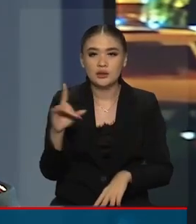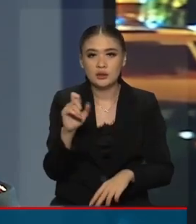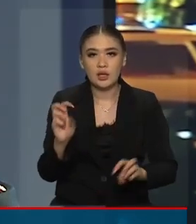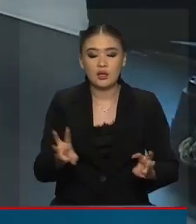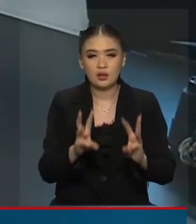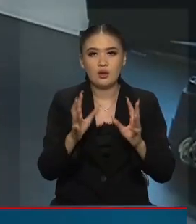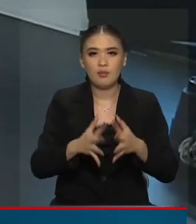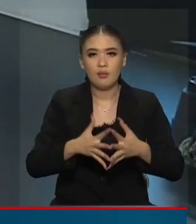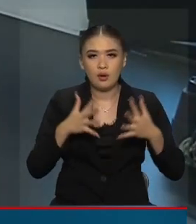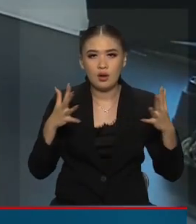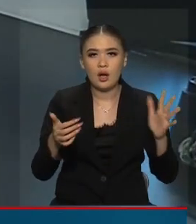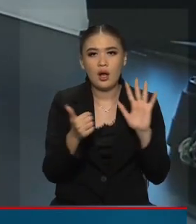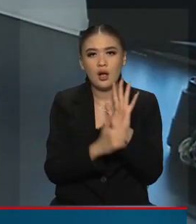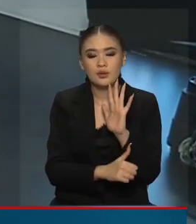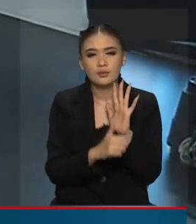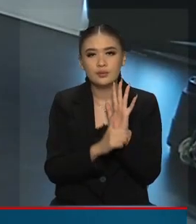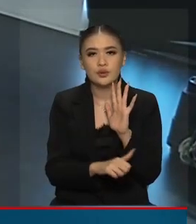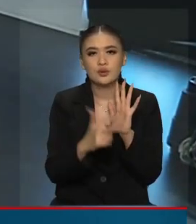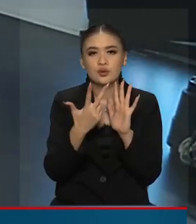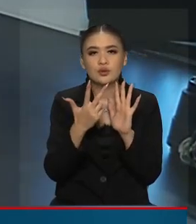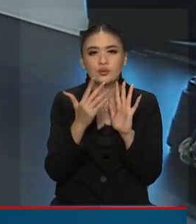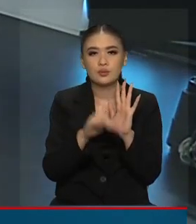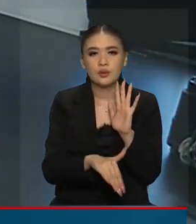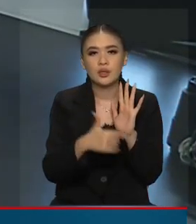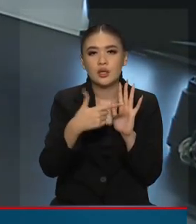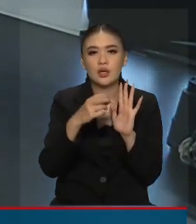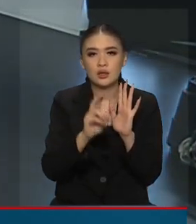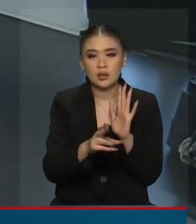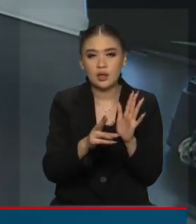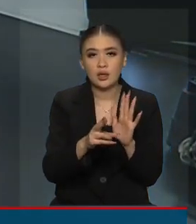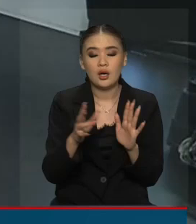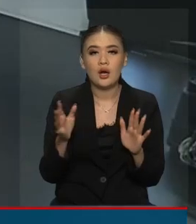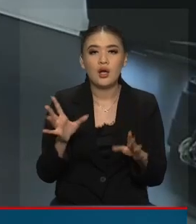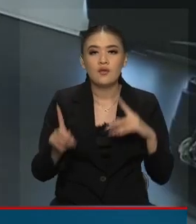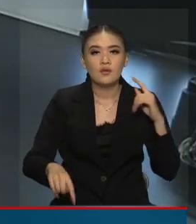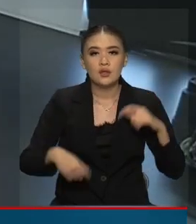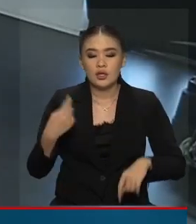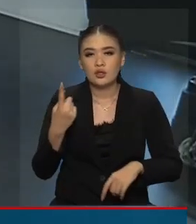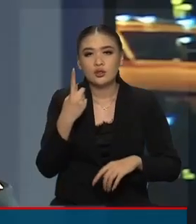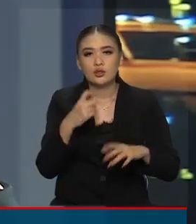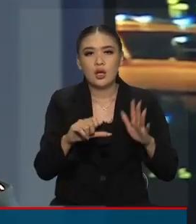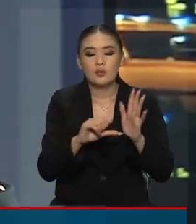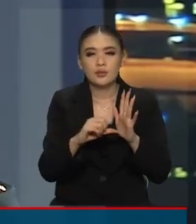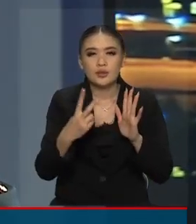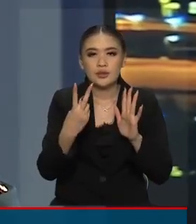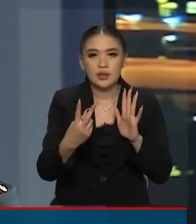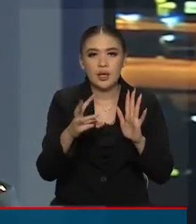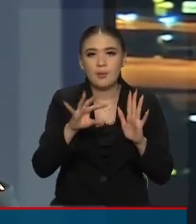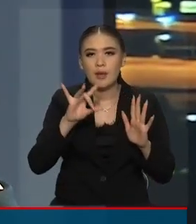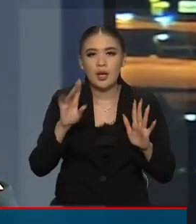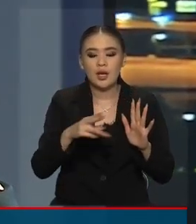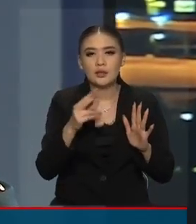көлемі 63 мың гектар болды, ал шығыны 162 миллиард